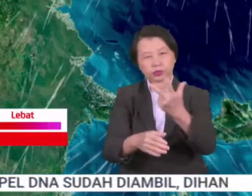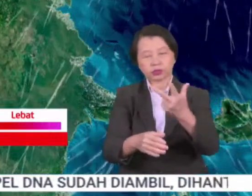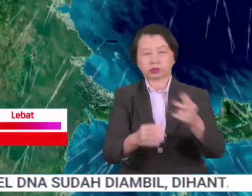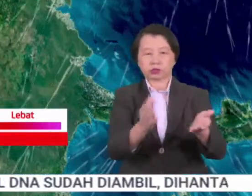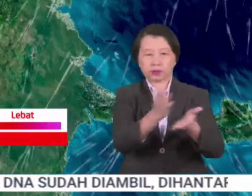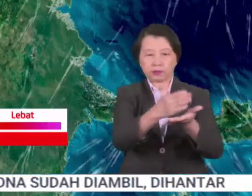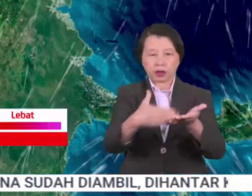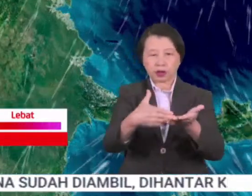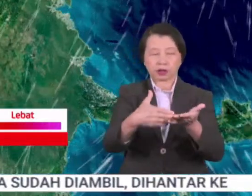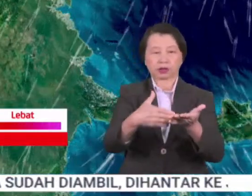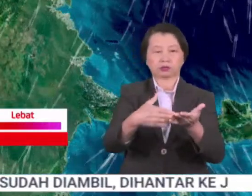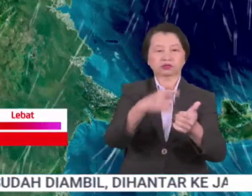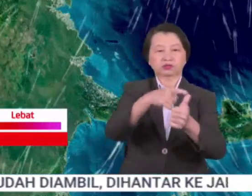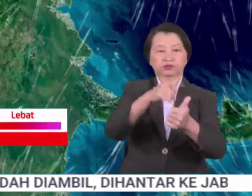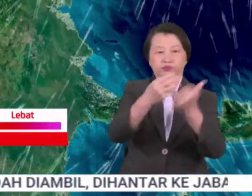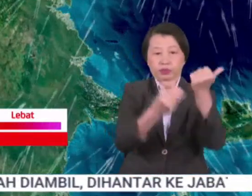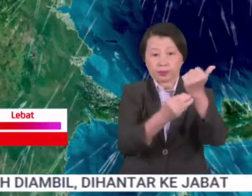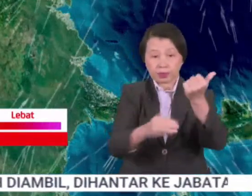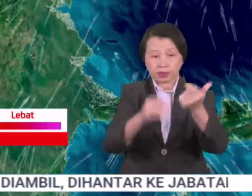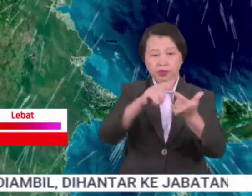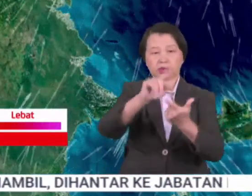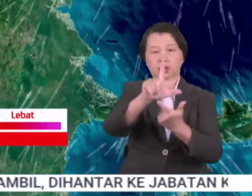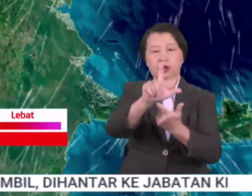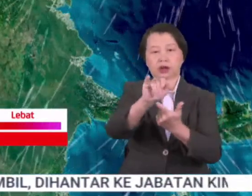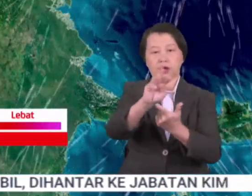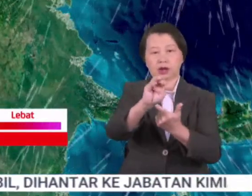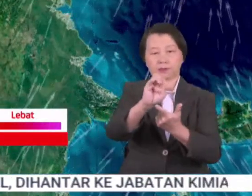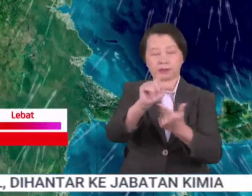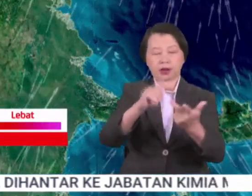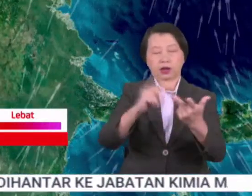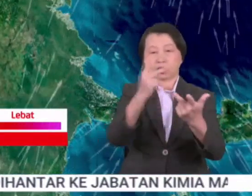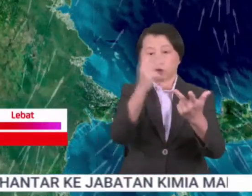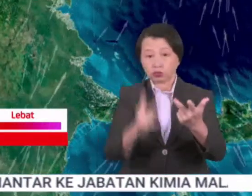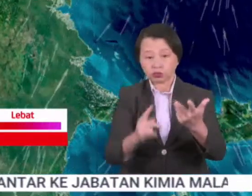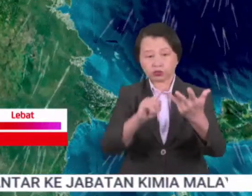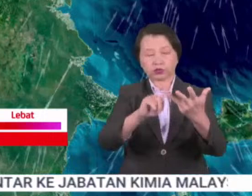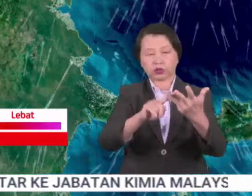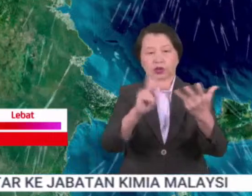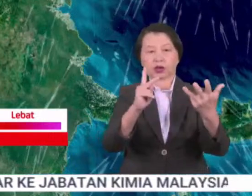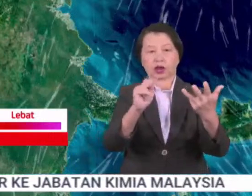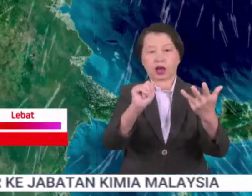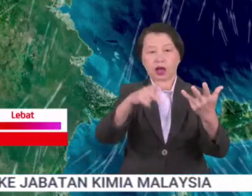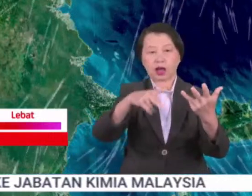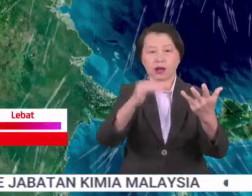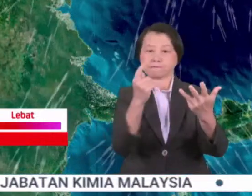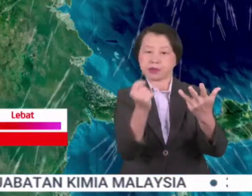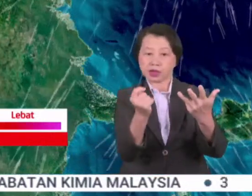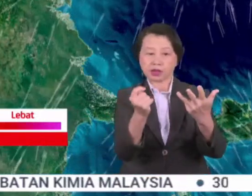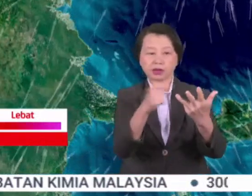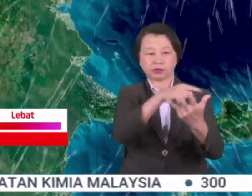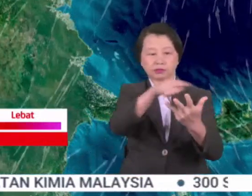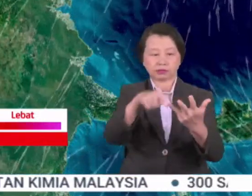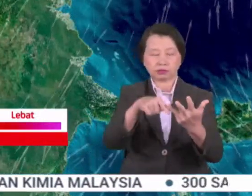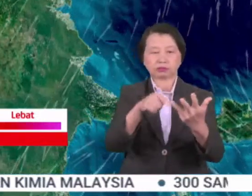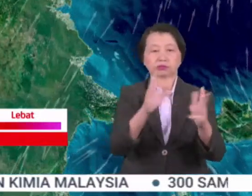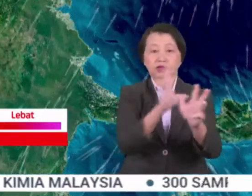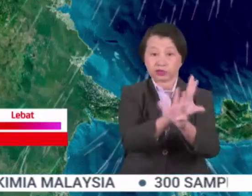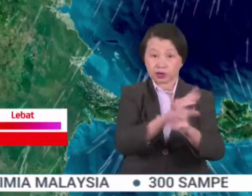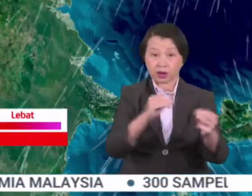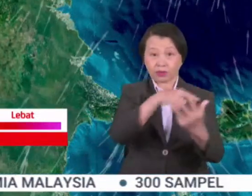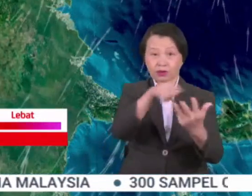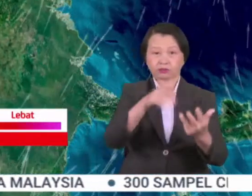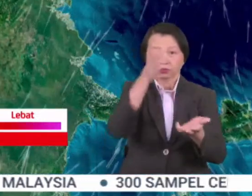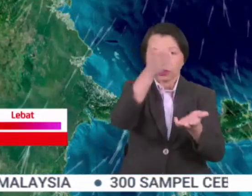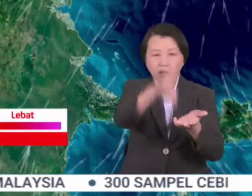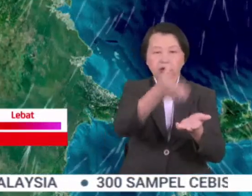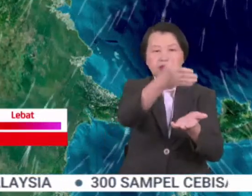sahaja iaitu di sekitar Miri Limbang kucing dan juga kapit dan keadaan cuaca untuk negeri Sarawak ini dijangka akan